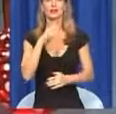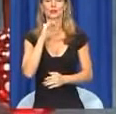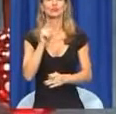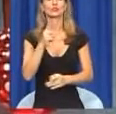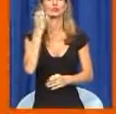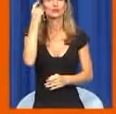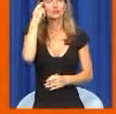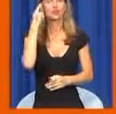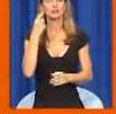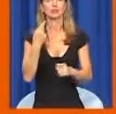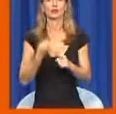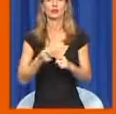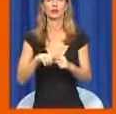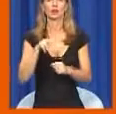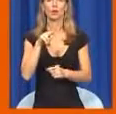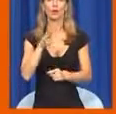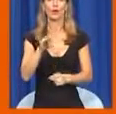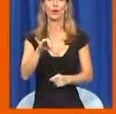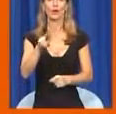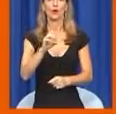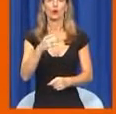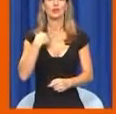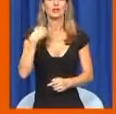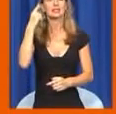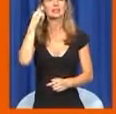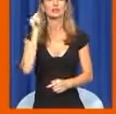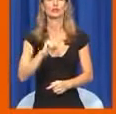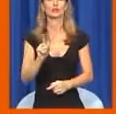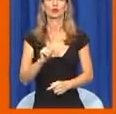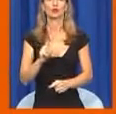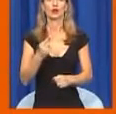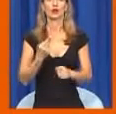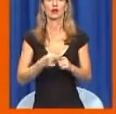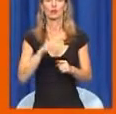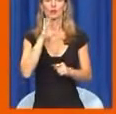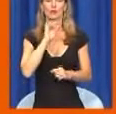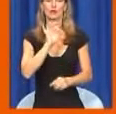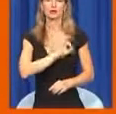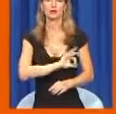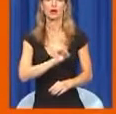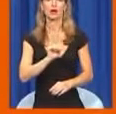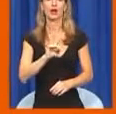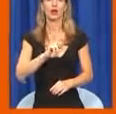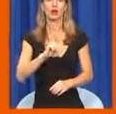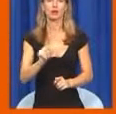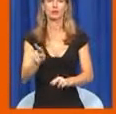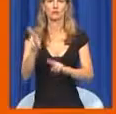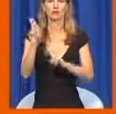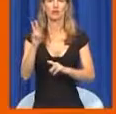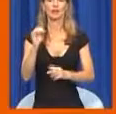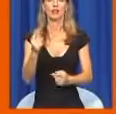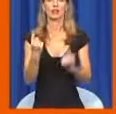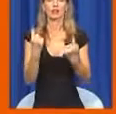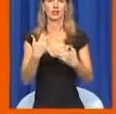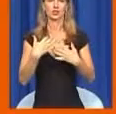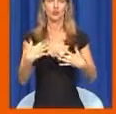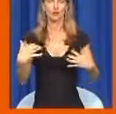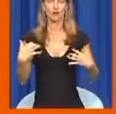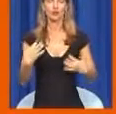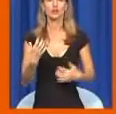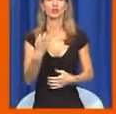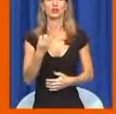про цю породу? Ну, я знаю те, що босерон використовувалось як мисливець на великих тварин.